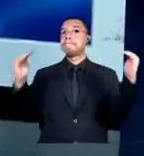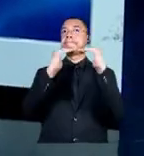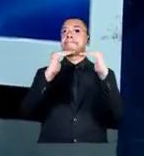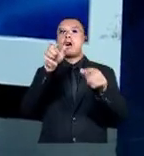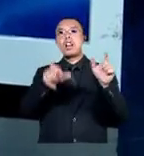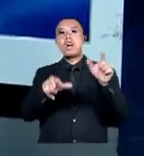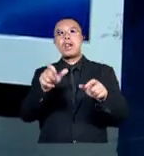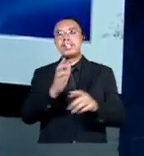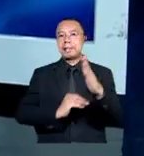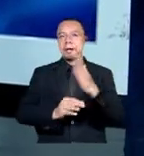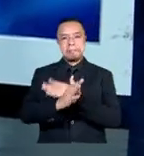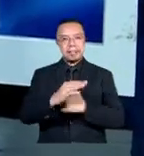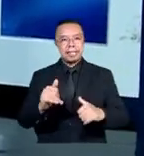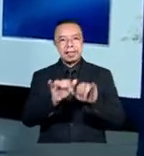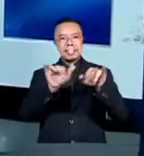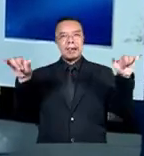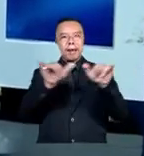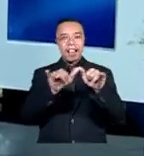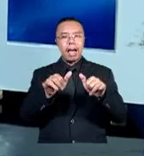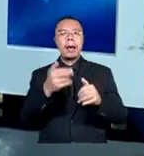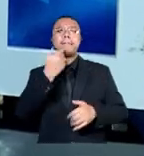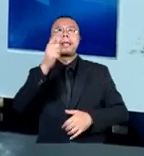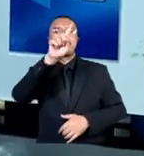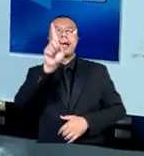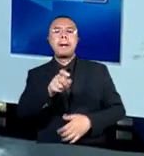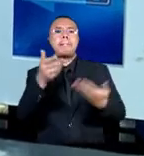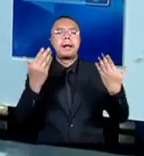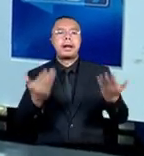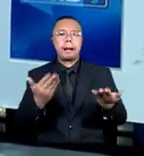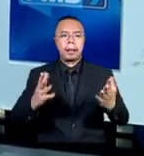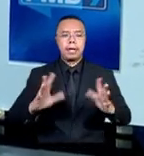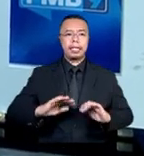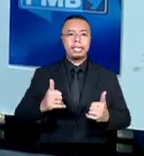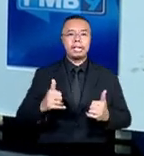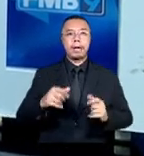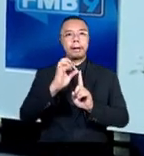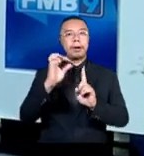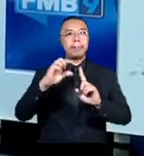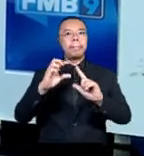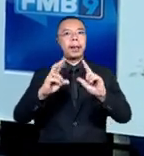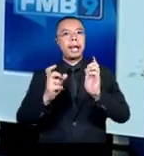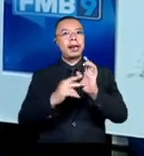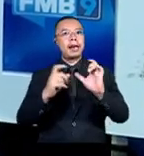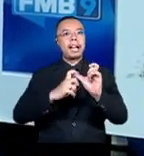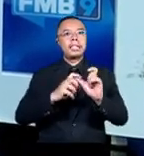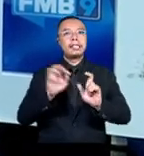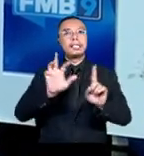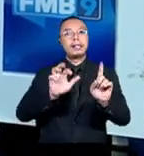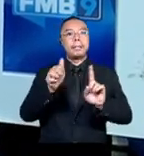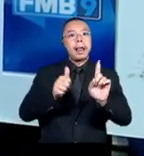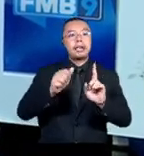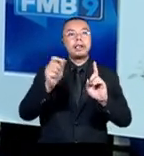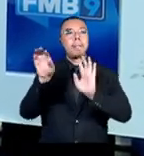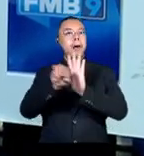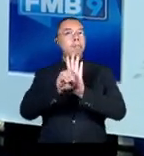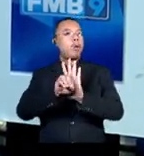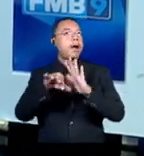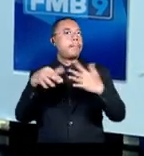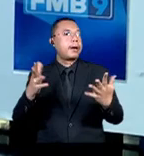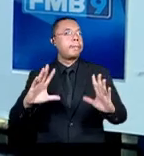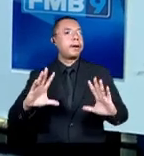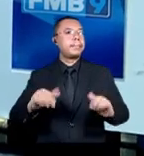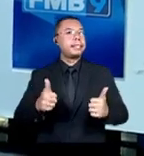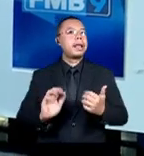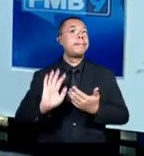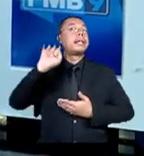bagi penyandang disabilitas. Lalu pertanyaannya, bagaimana kesiapan Peparnas ke-16 Papua? Lalu seperti apa rencana